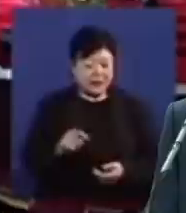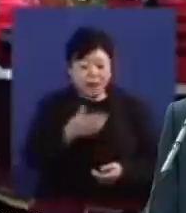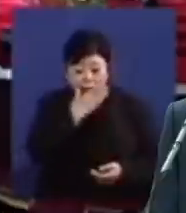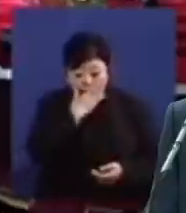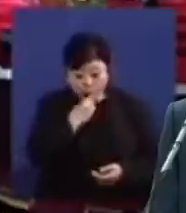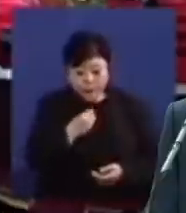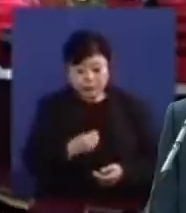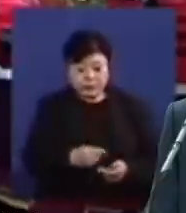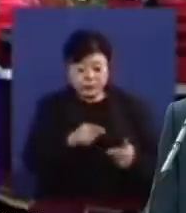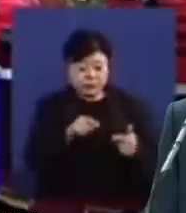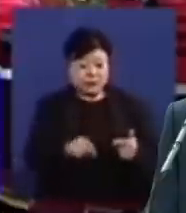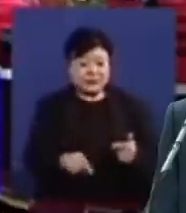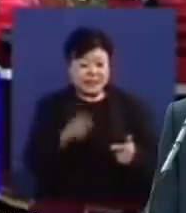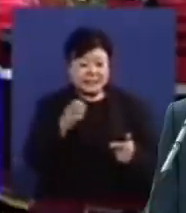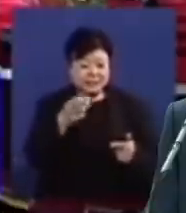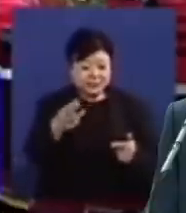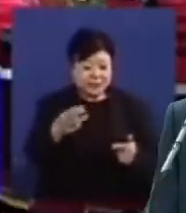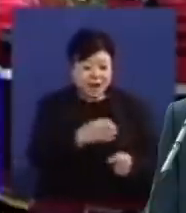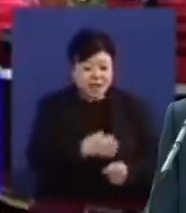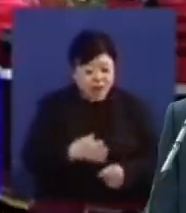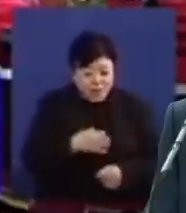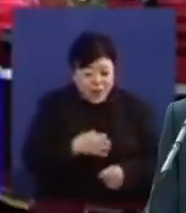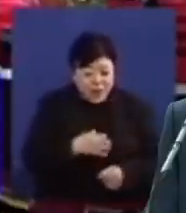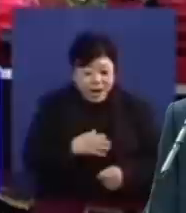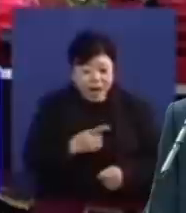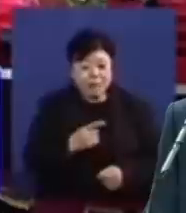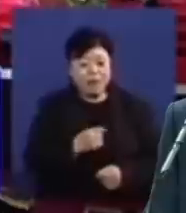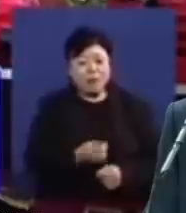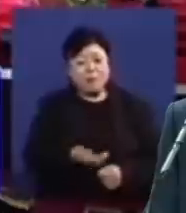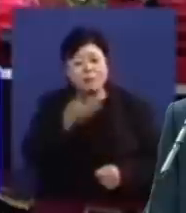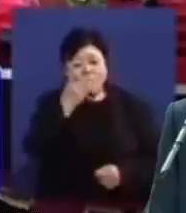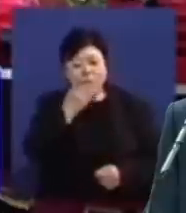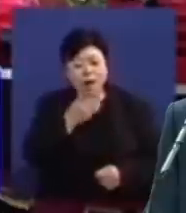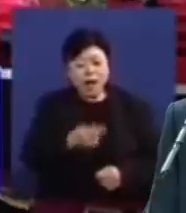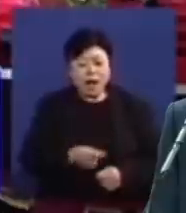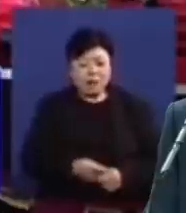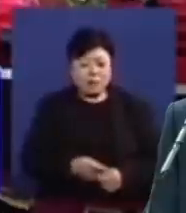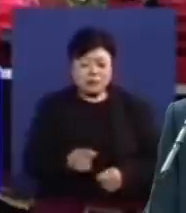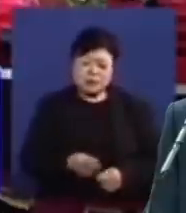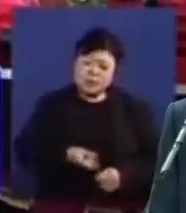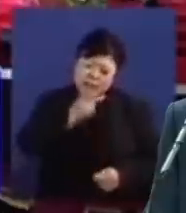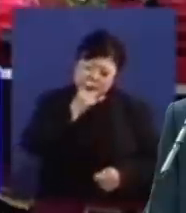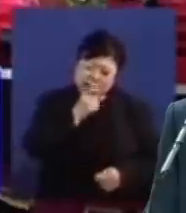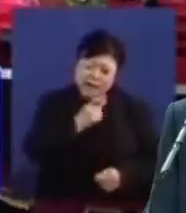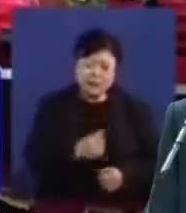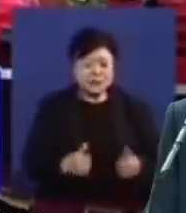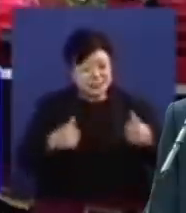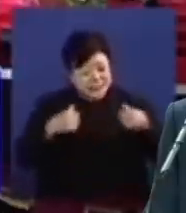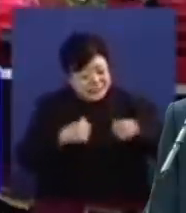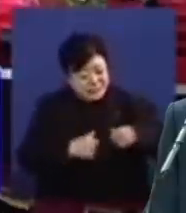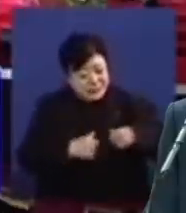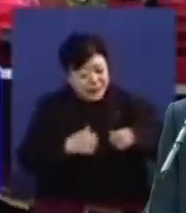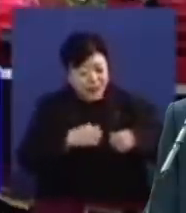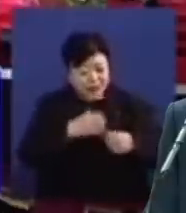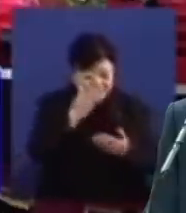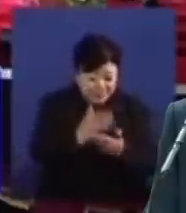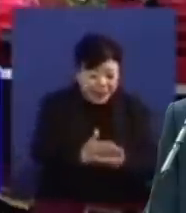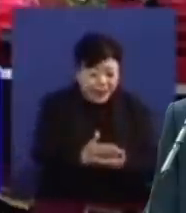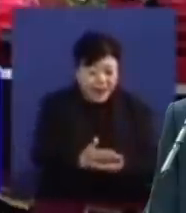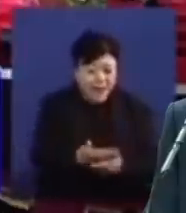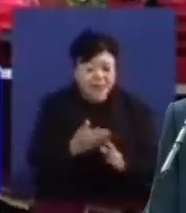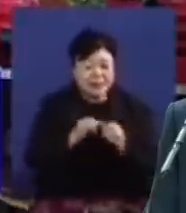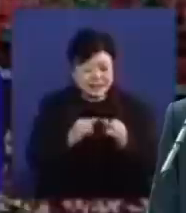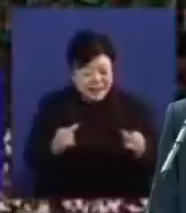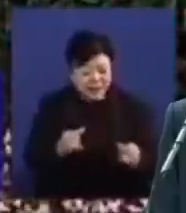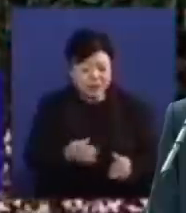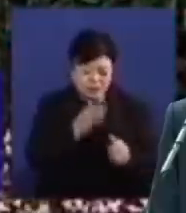33절을 보면 그러므로 염려하여 이르기를 무엇을 먹을까 무엇을 마실까 무엇을 입을까 하지 말라. 이는 다